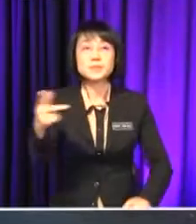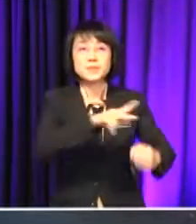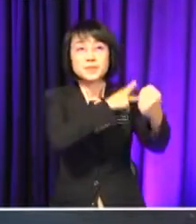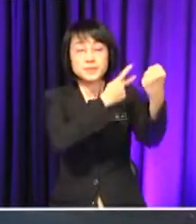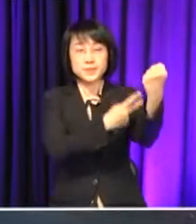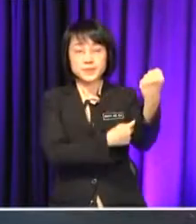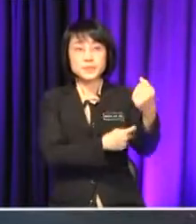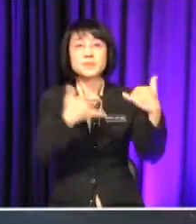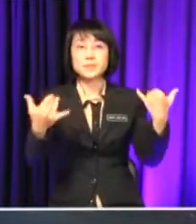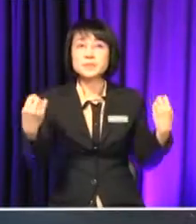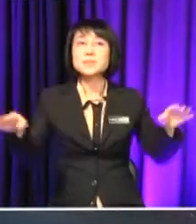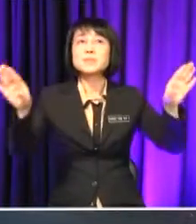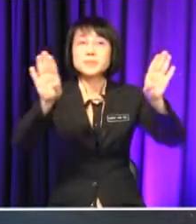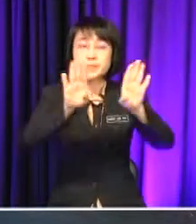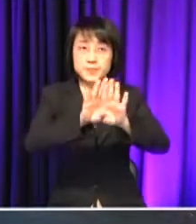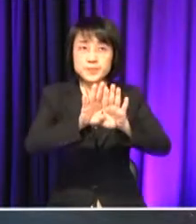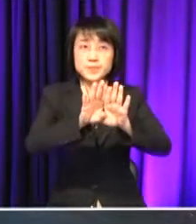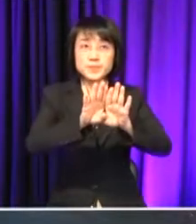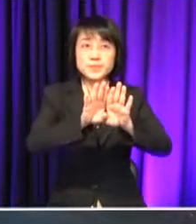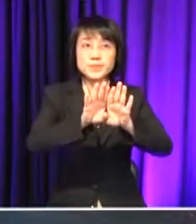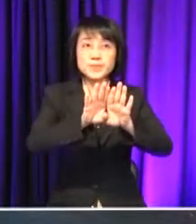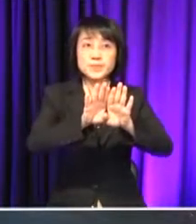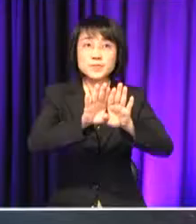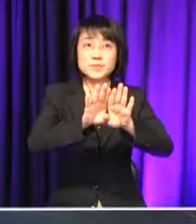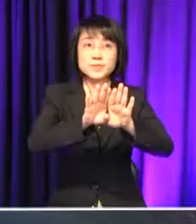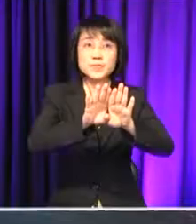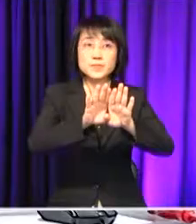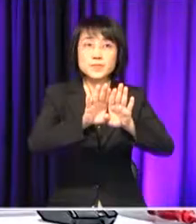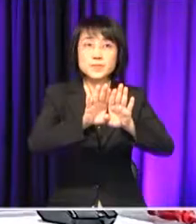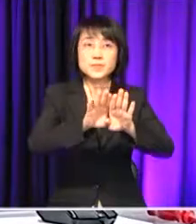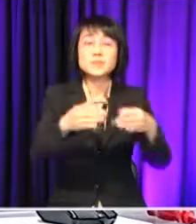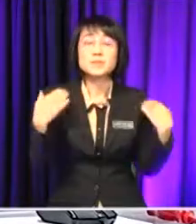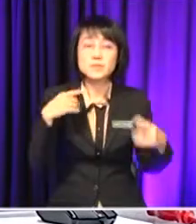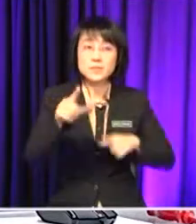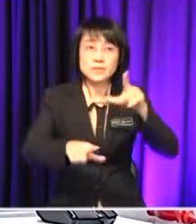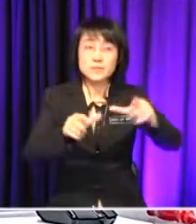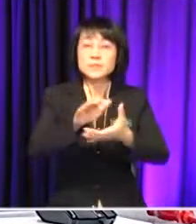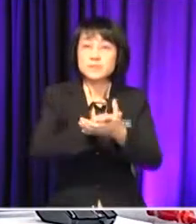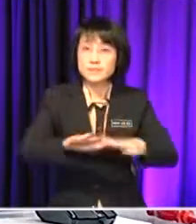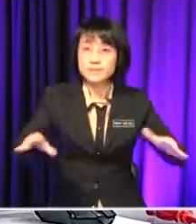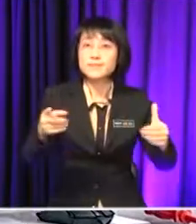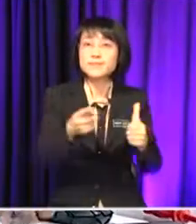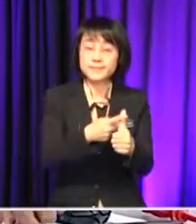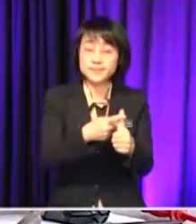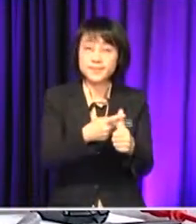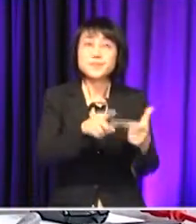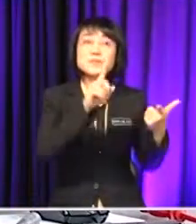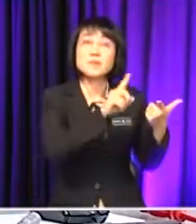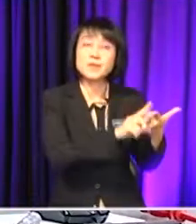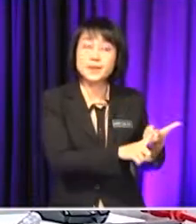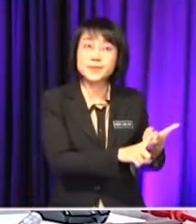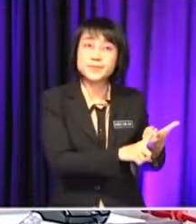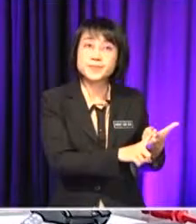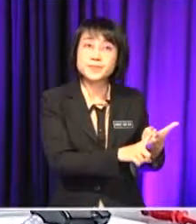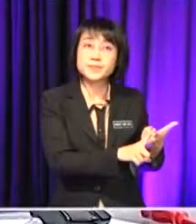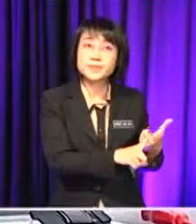sekarang saya dah tutup dah bekalan kuasa. Baik. Jadi kita ada langkah keselamatan yang pertama. Okay, yang kedua, Fizi. Okey,